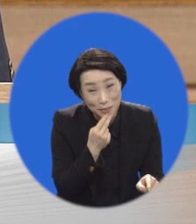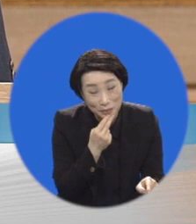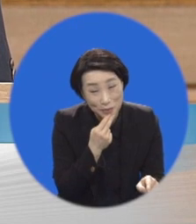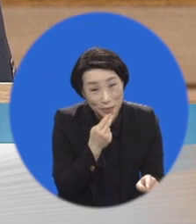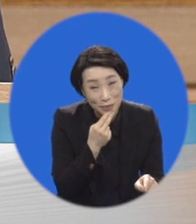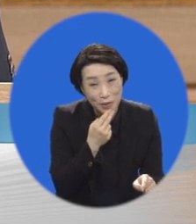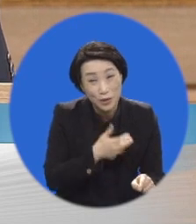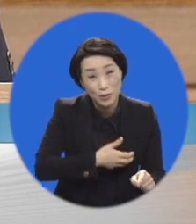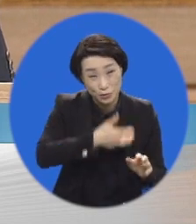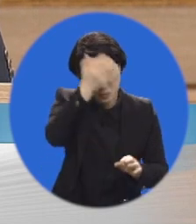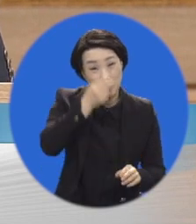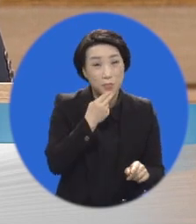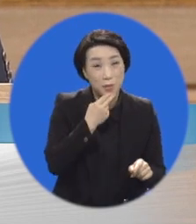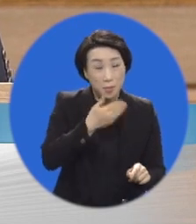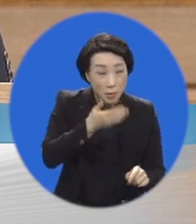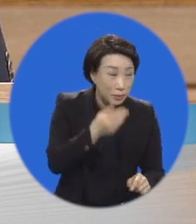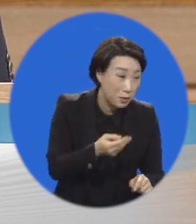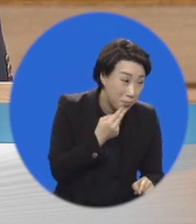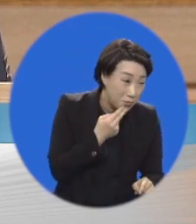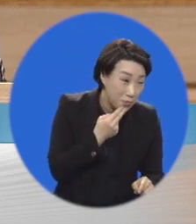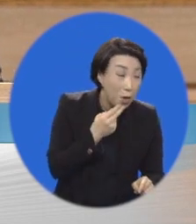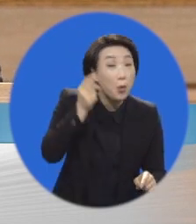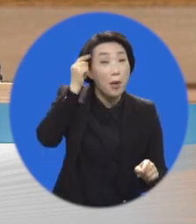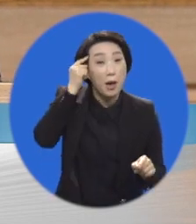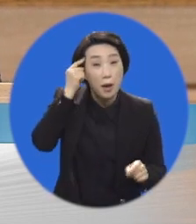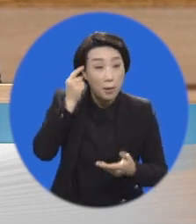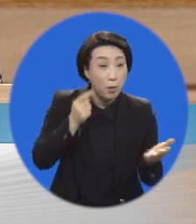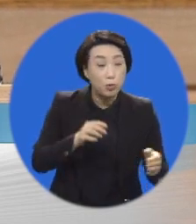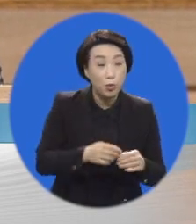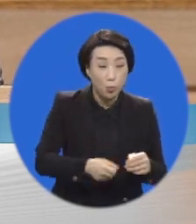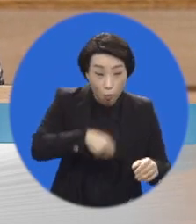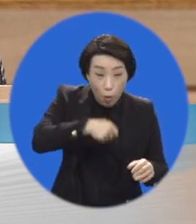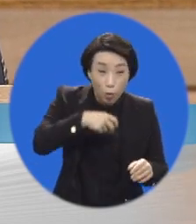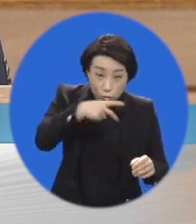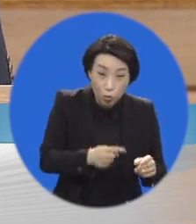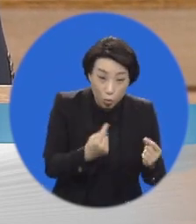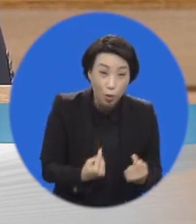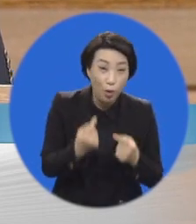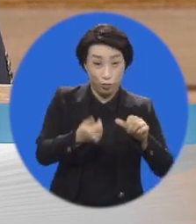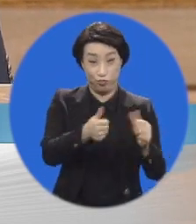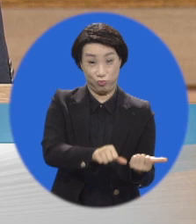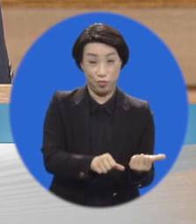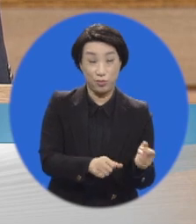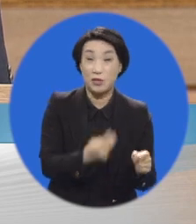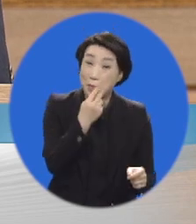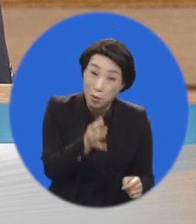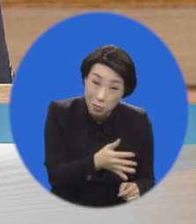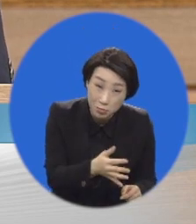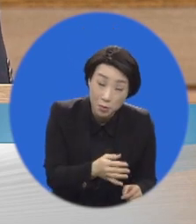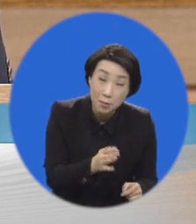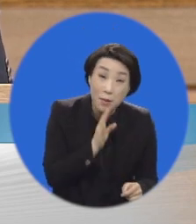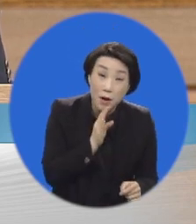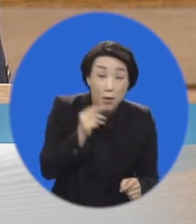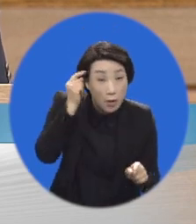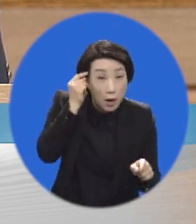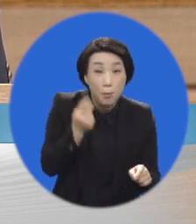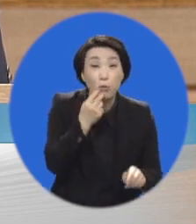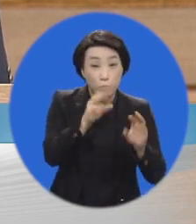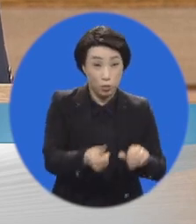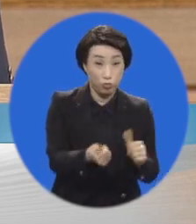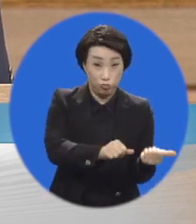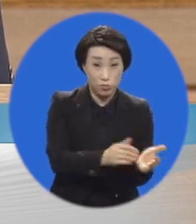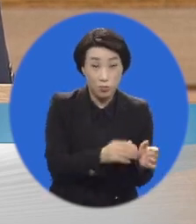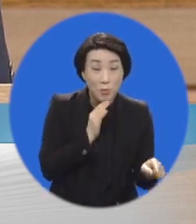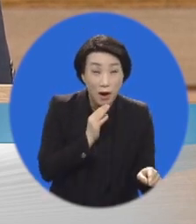예, 먹을 것이 없어. 왜? 먹어도 죽으니까. 예, 생명이 없어. 왜? 목숨은 끝나니까. 그러나